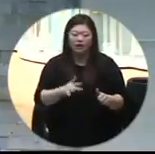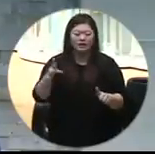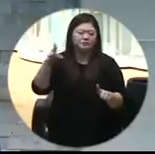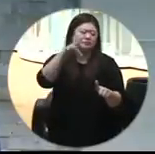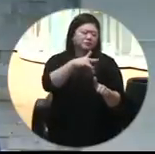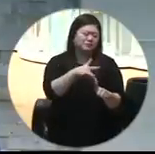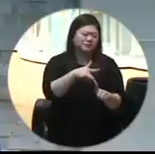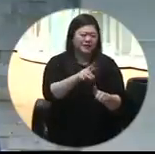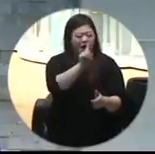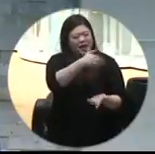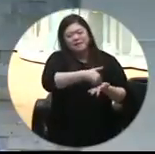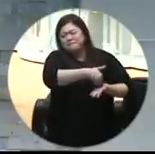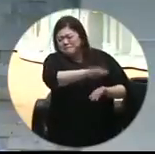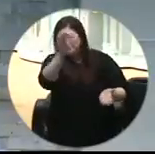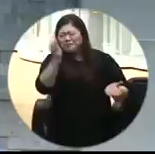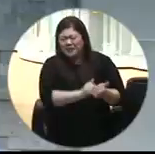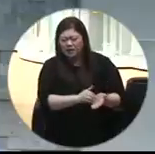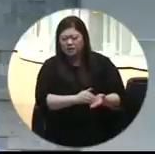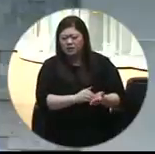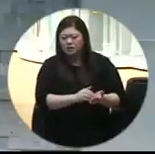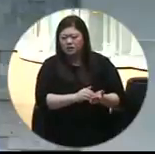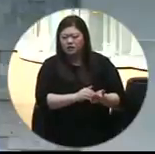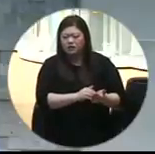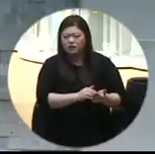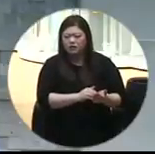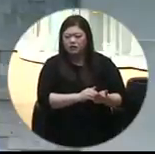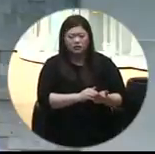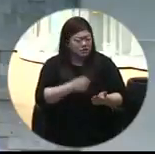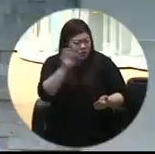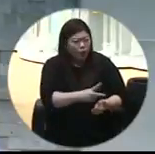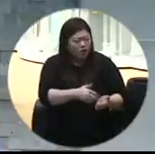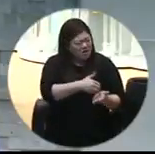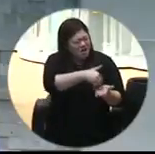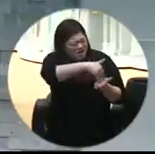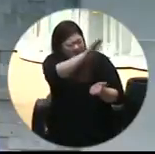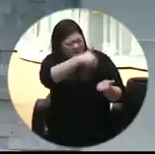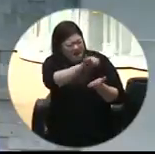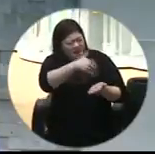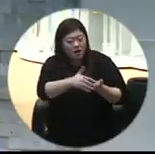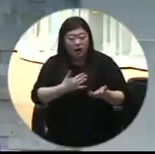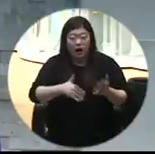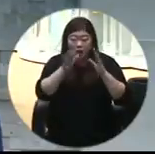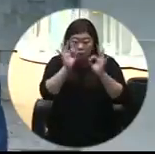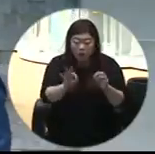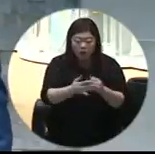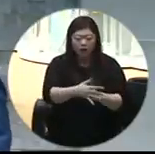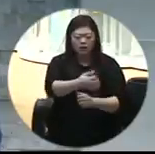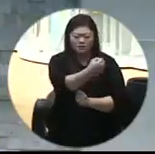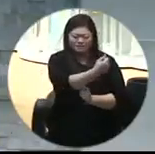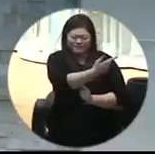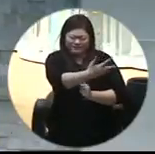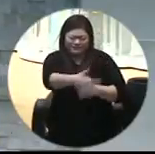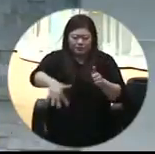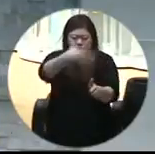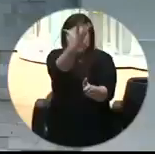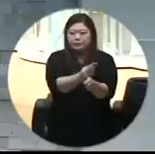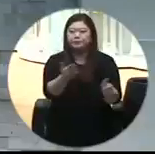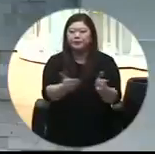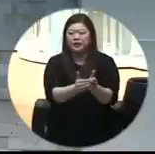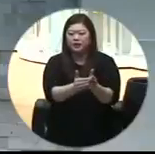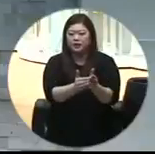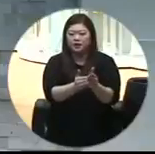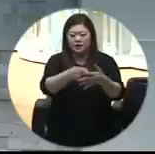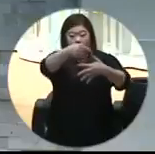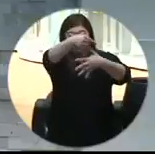알았더니 또 나가 또 있어 또 있어 또 있어 순서대로 급수가 있어요. 전부 다 보니까 이게 최후의 마지막